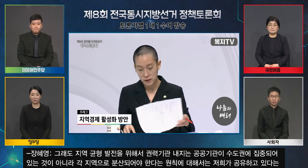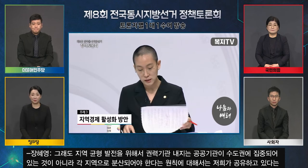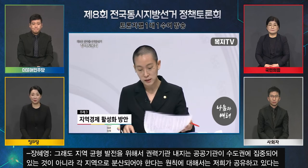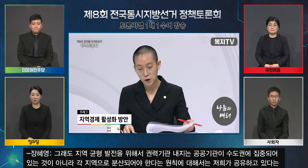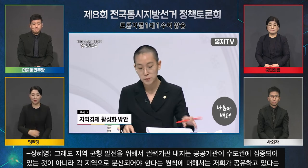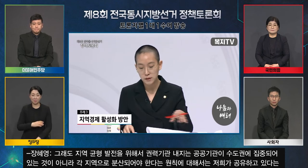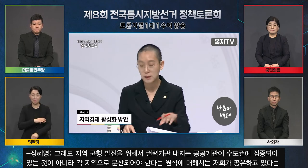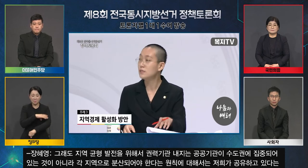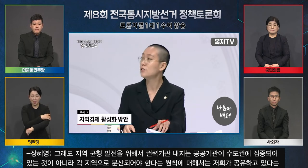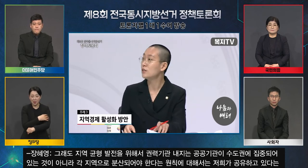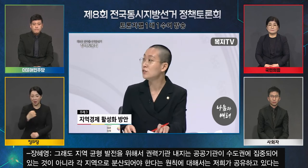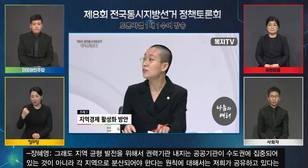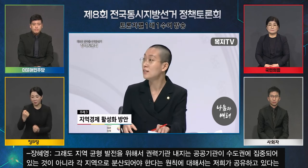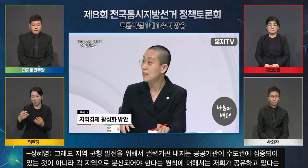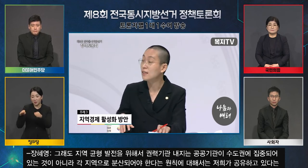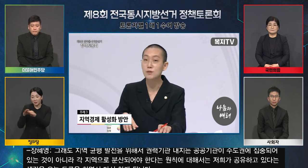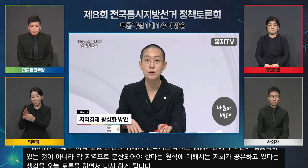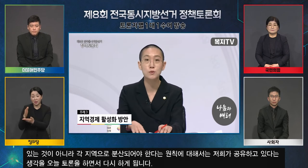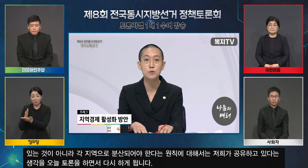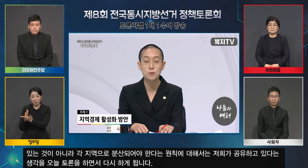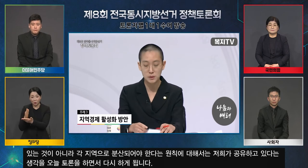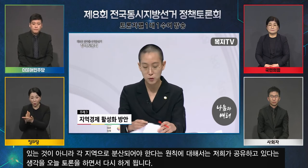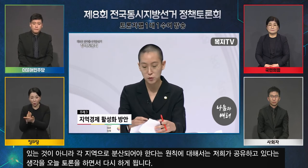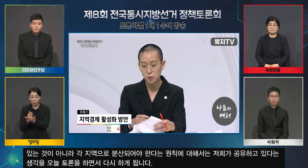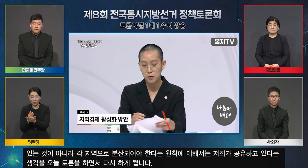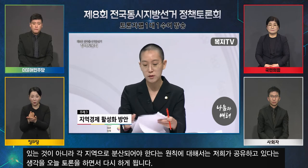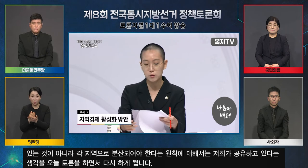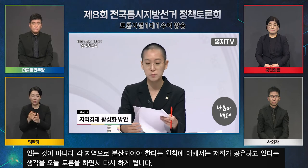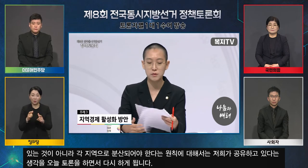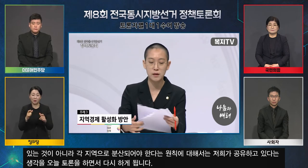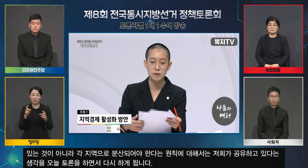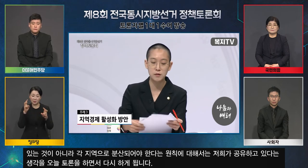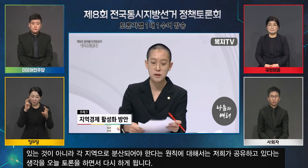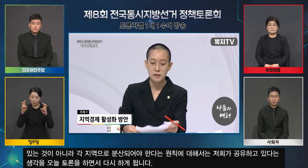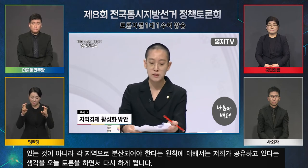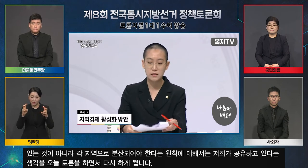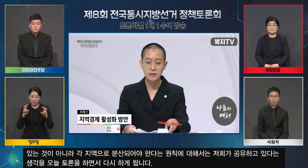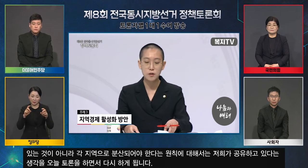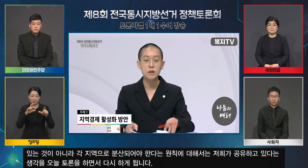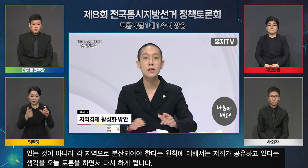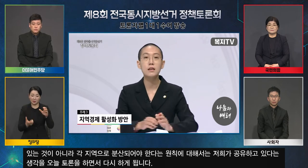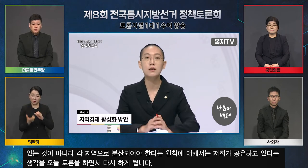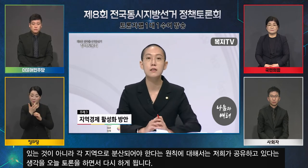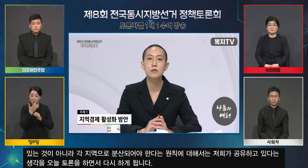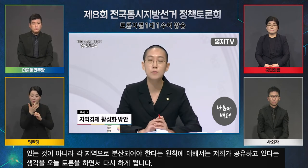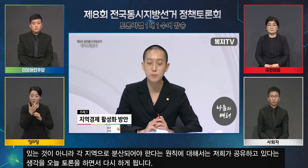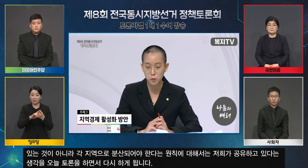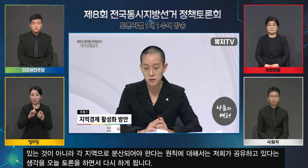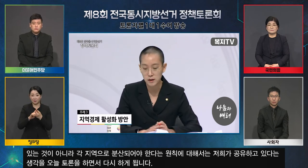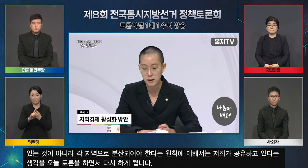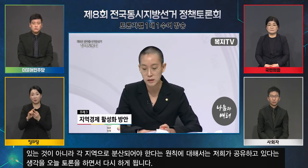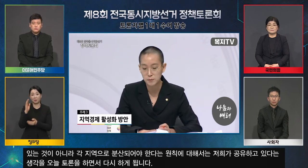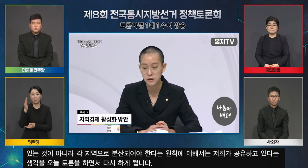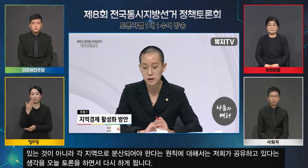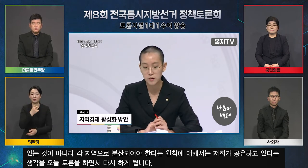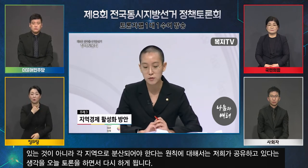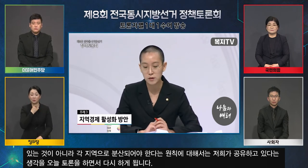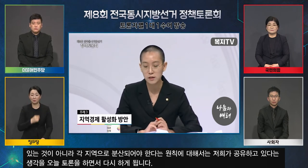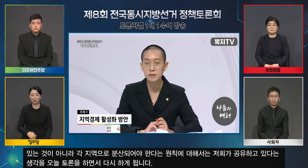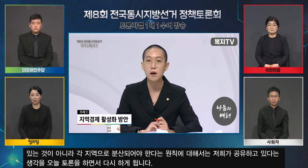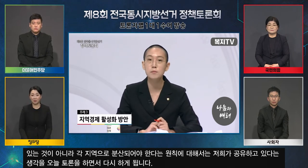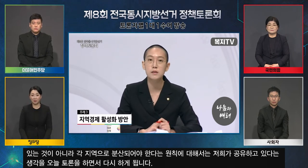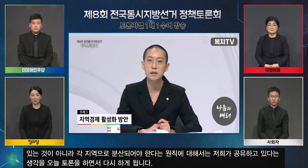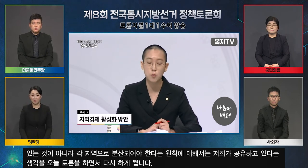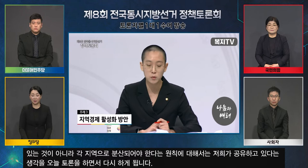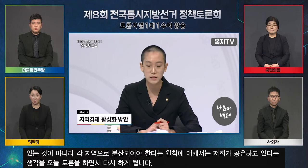기업들의 지역 이전에 대해서도 좀 짚고 넘어가고 싶은데요. 지역의 기업의 본사가 입지할